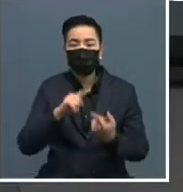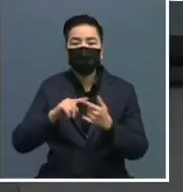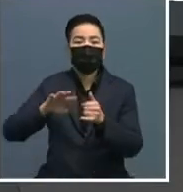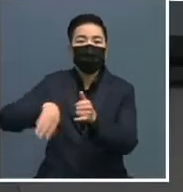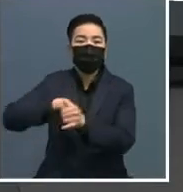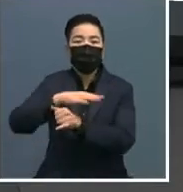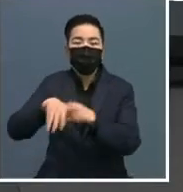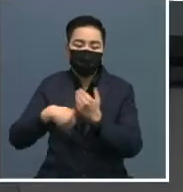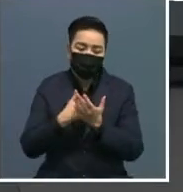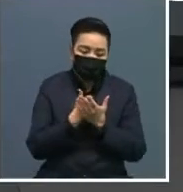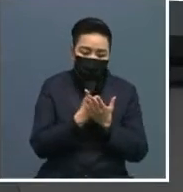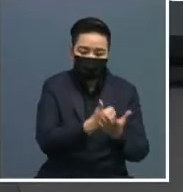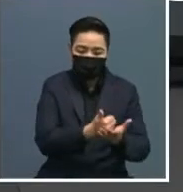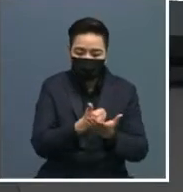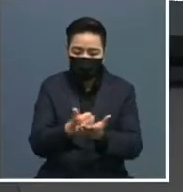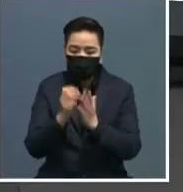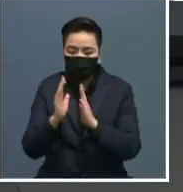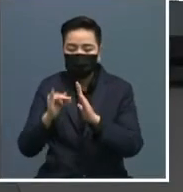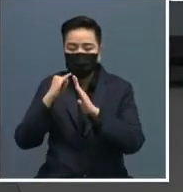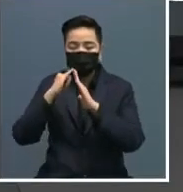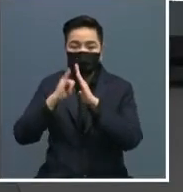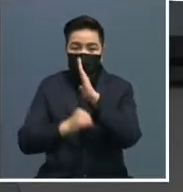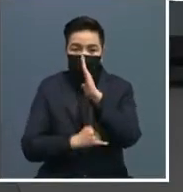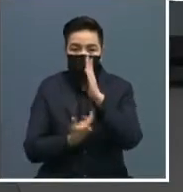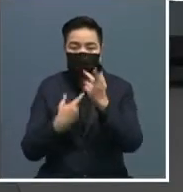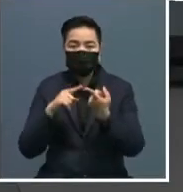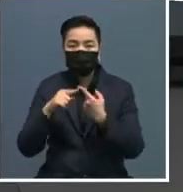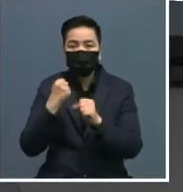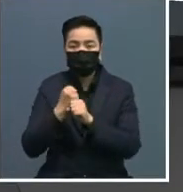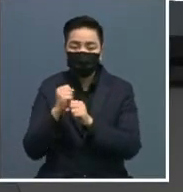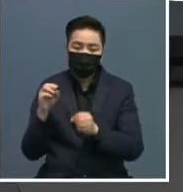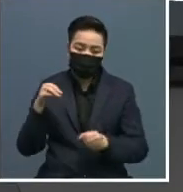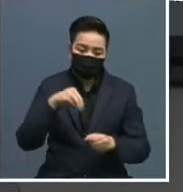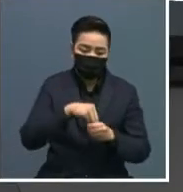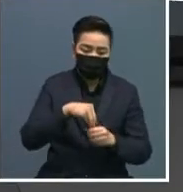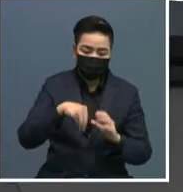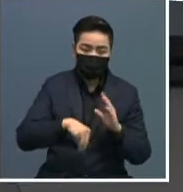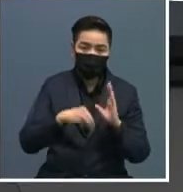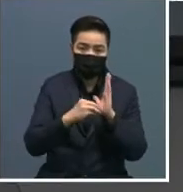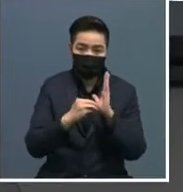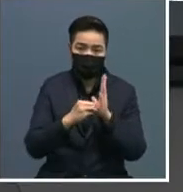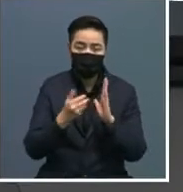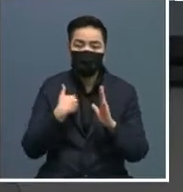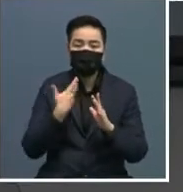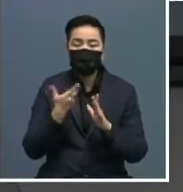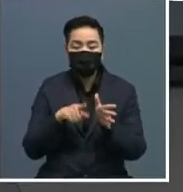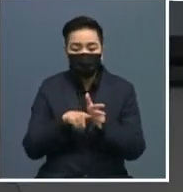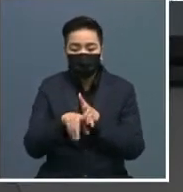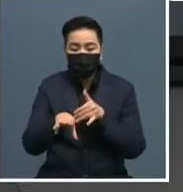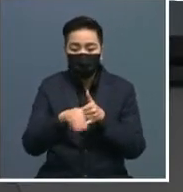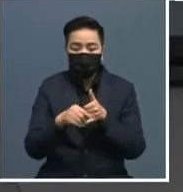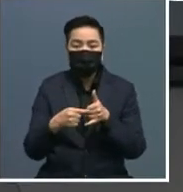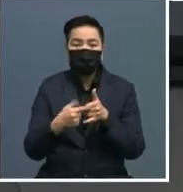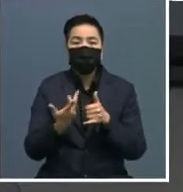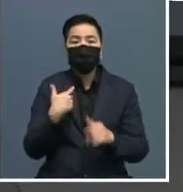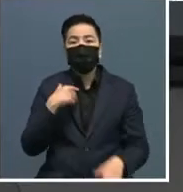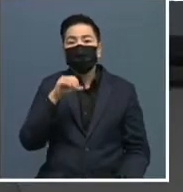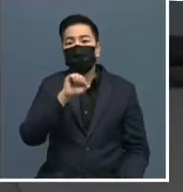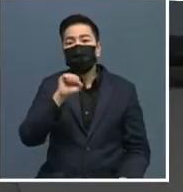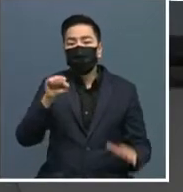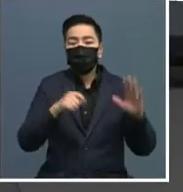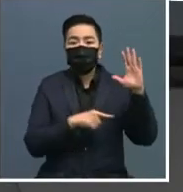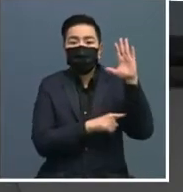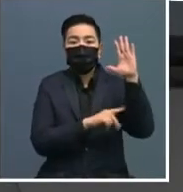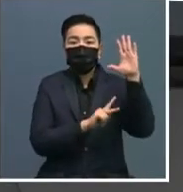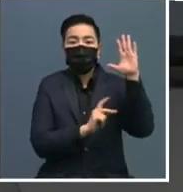การช่วยเหลือประชาชนที่อยู่ต่างจังหวัดนะฮะคุณผู้ชมครับที่มาทำงานในกรุงเทพและติดโควิด19สสจากจังหวัดกระบี่พรรคประชาธิปัตย์น